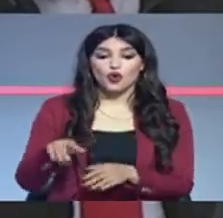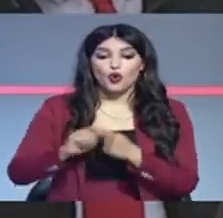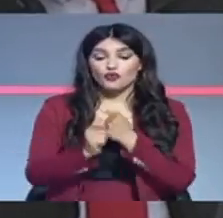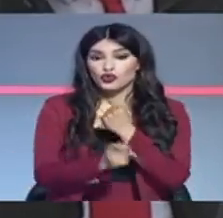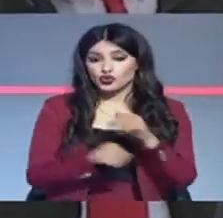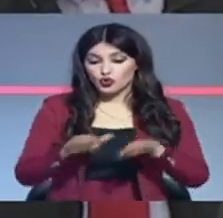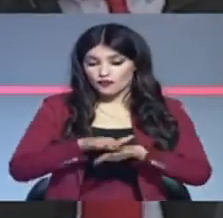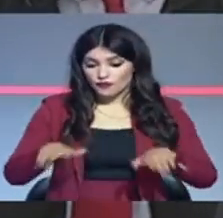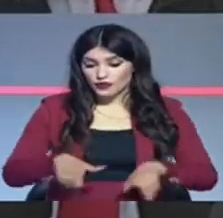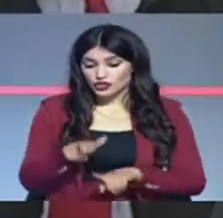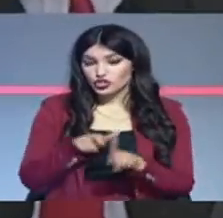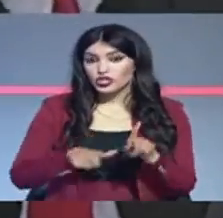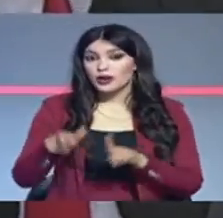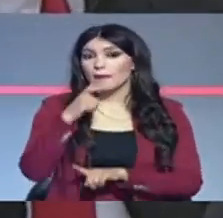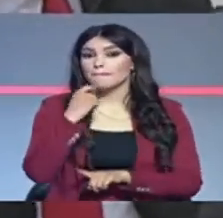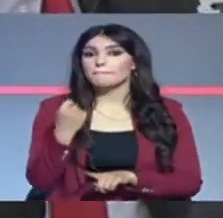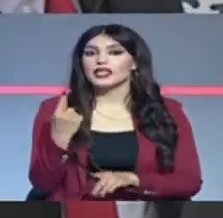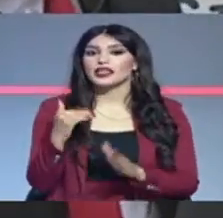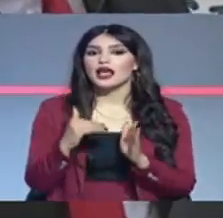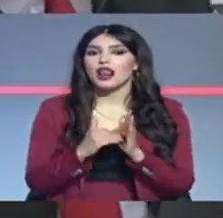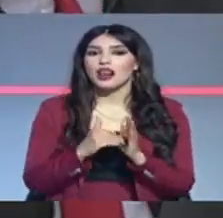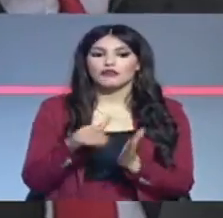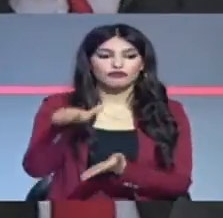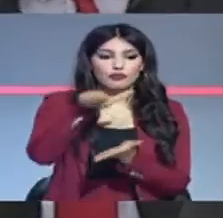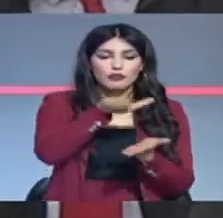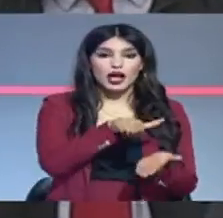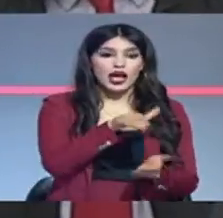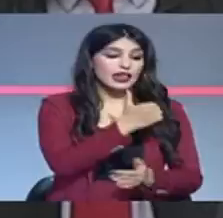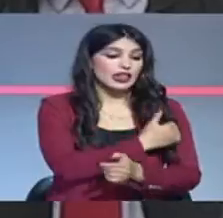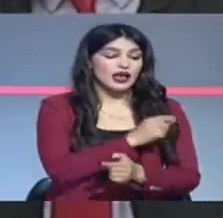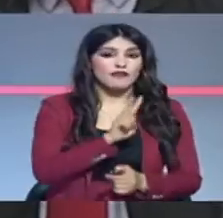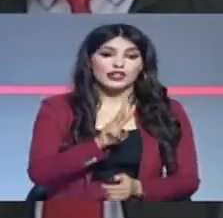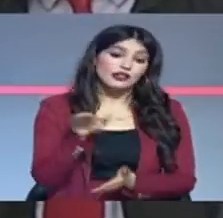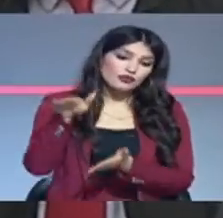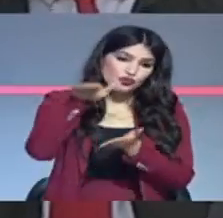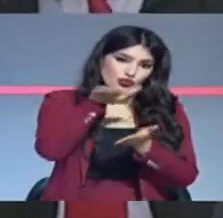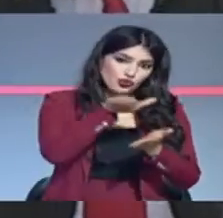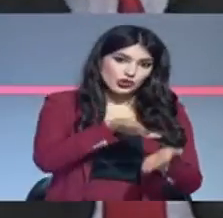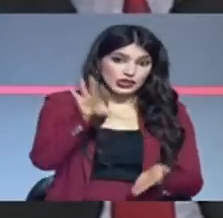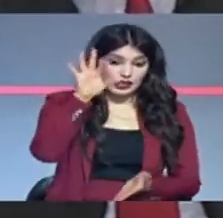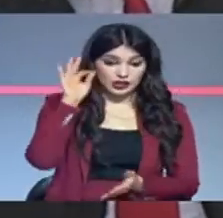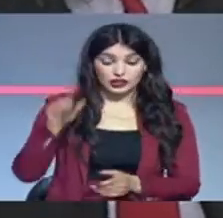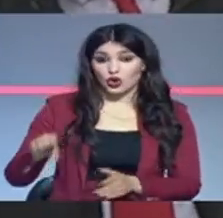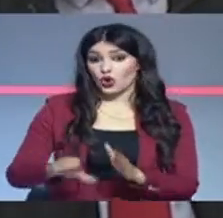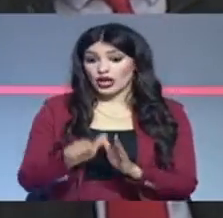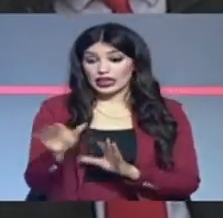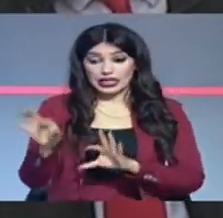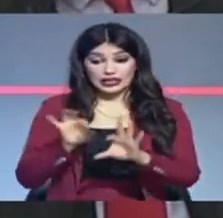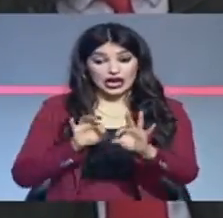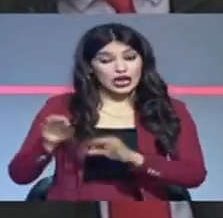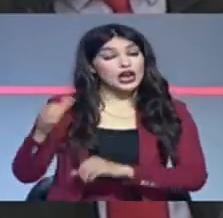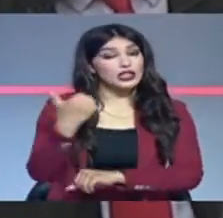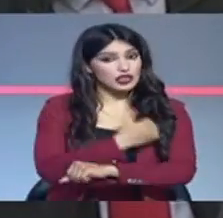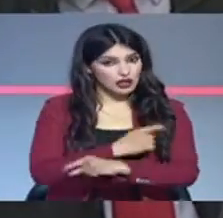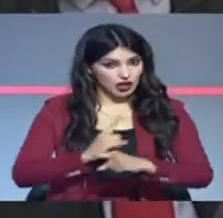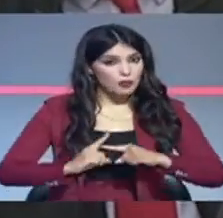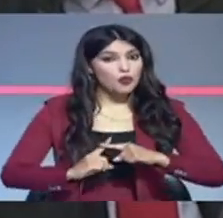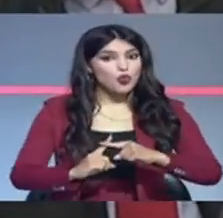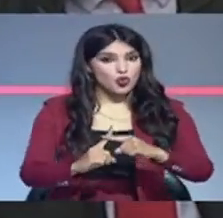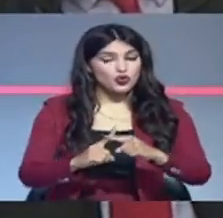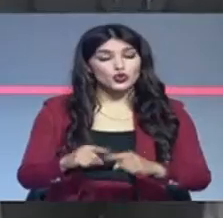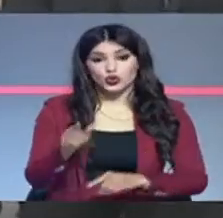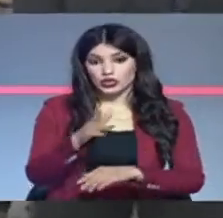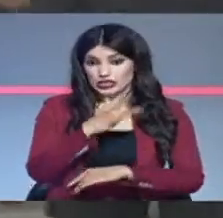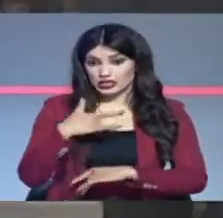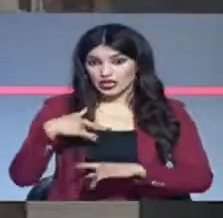الاخير من شهر نحنا بنسبه مخلينا كانت للنادي وفيها سلامه وفي